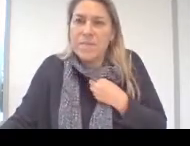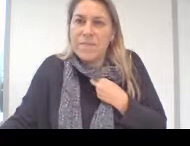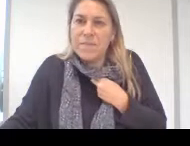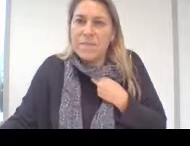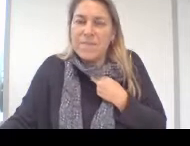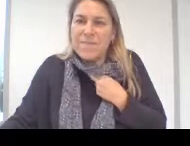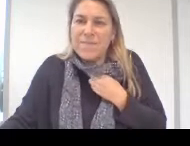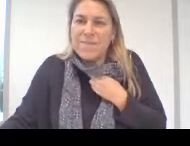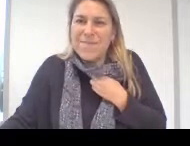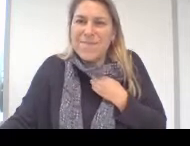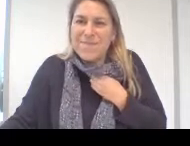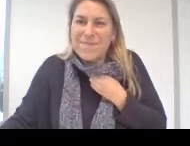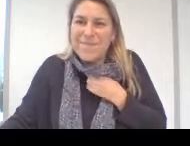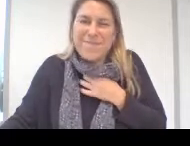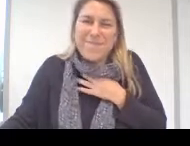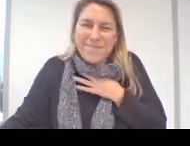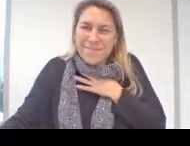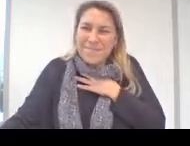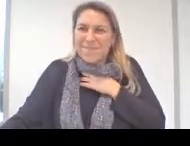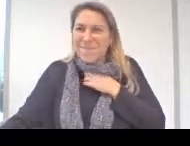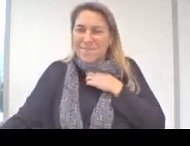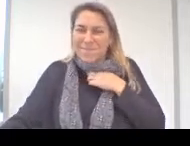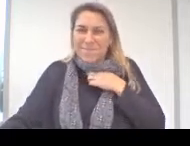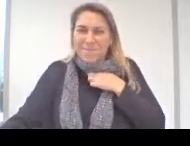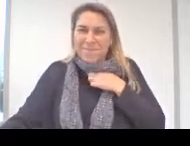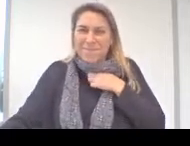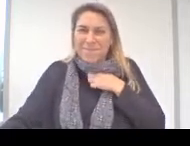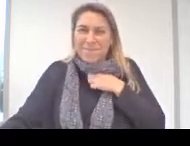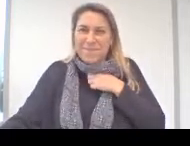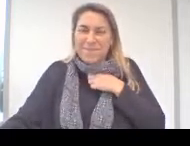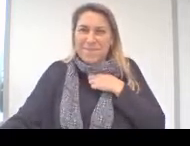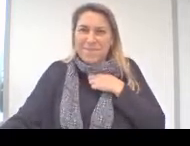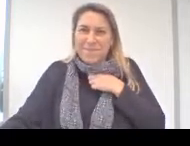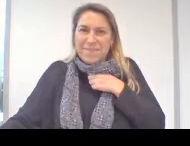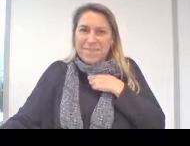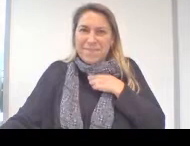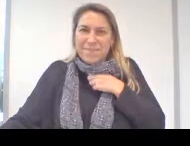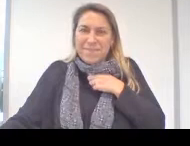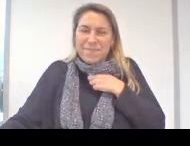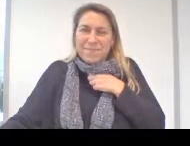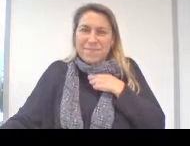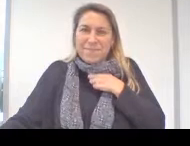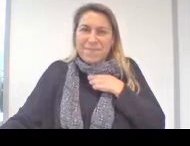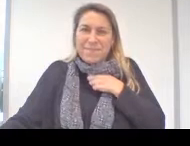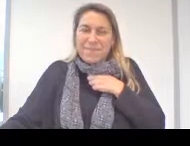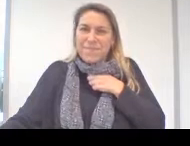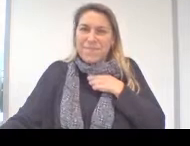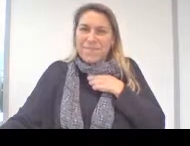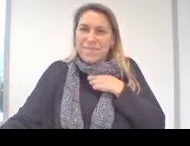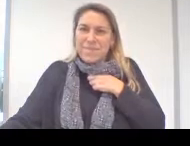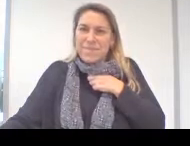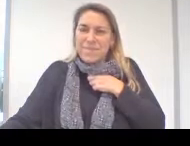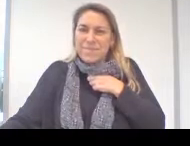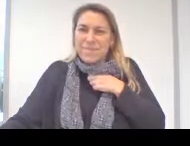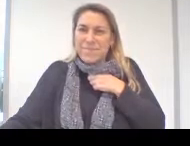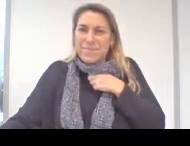les jeunes ou moins jeunes d'ailleurs, mais qui ont envie de travailler voilà, qui sont un peu manuels, qui sont un peu habiles de leurs mains,